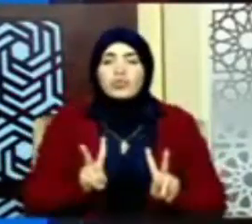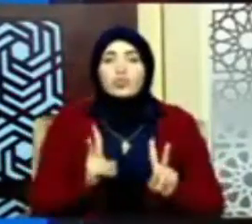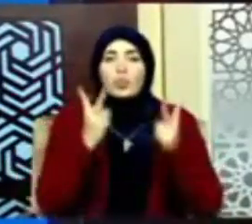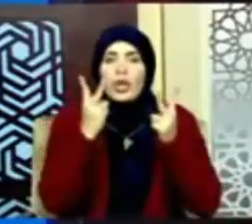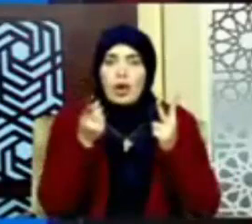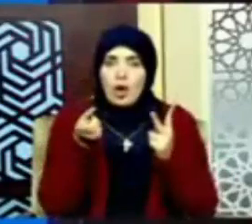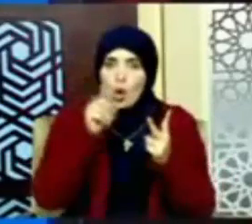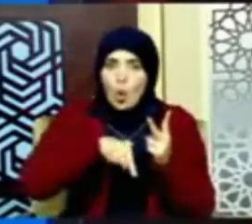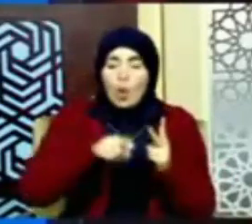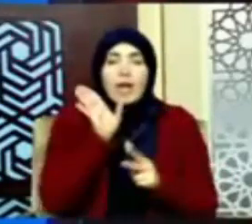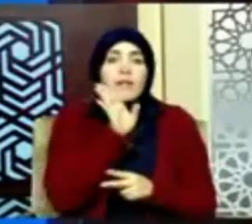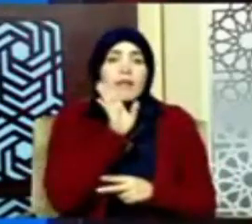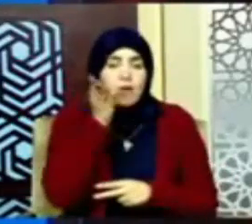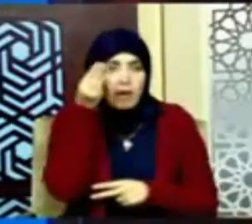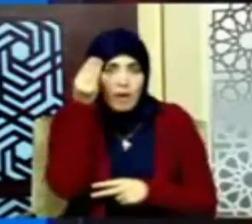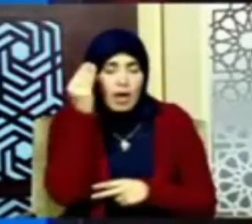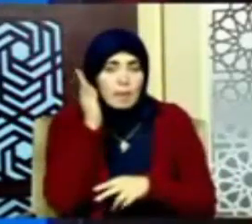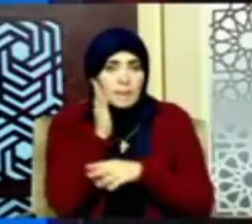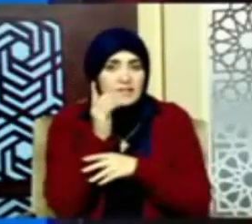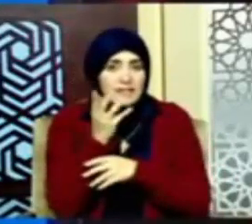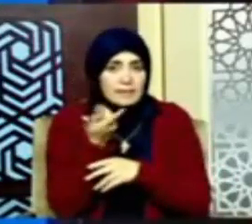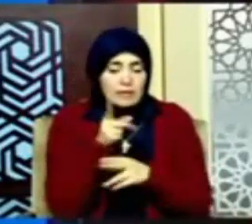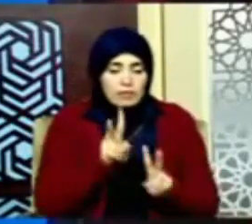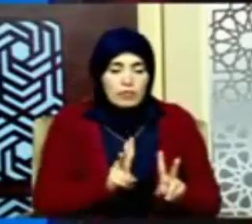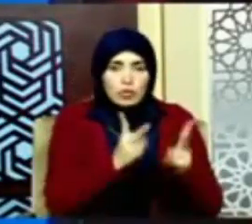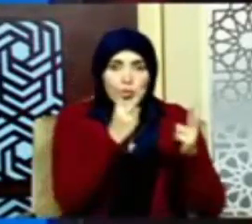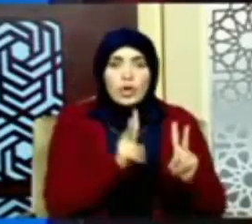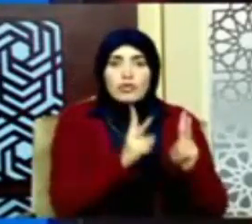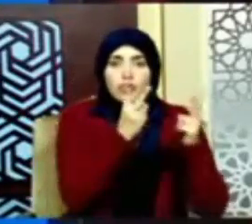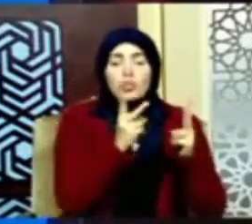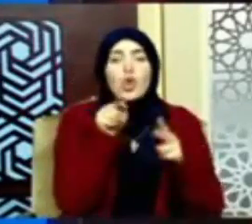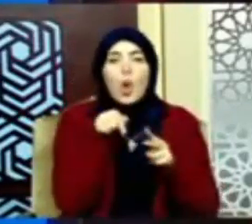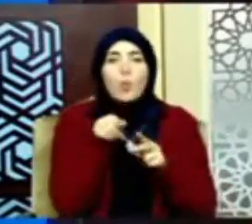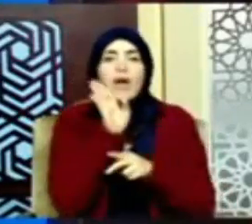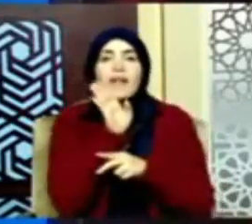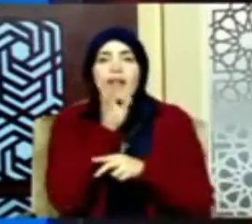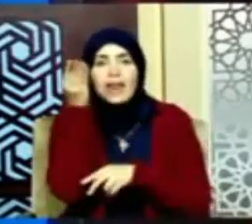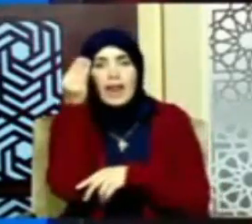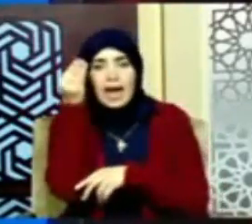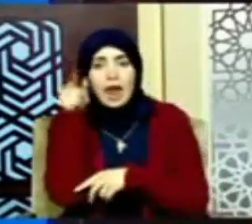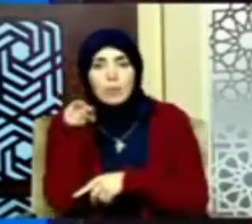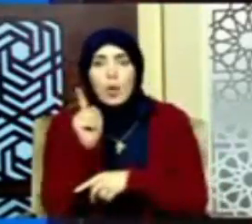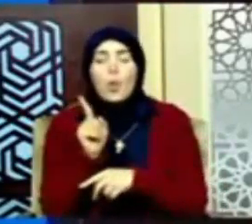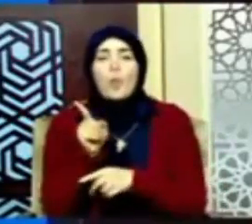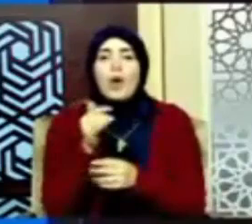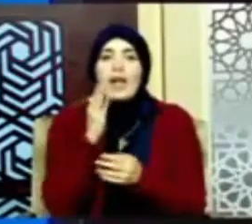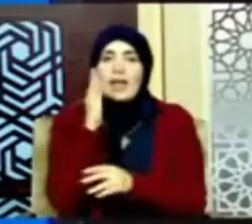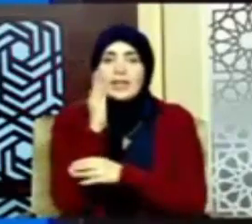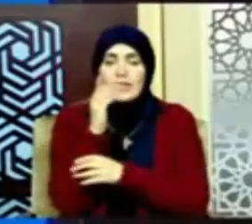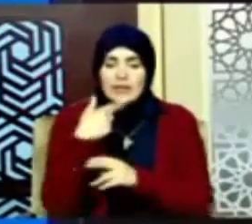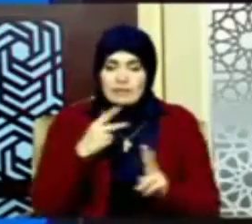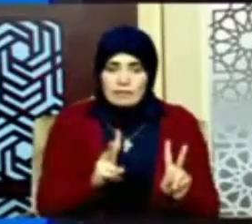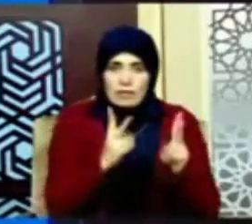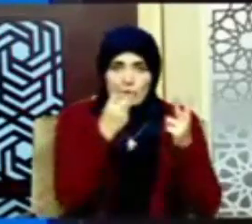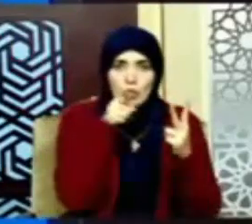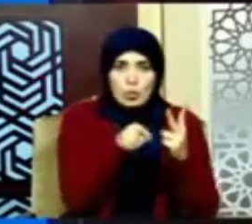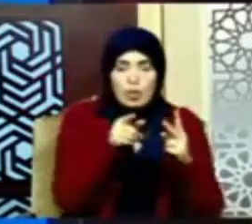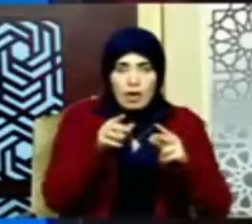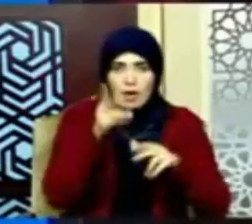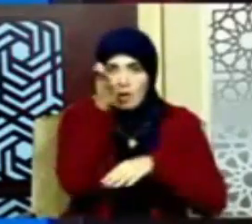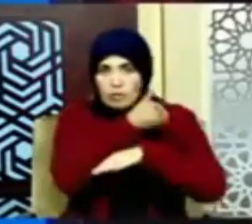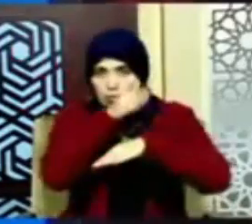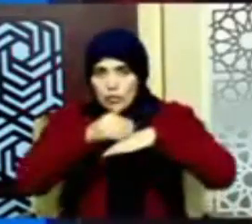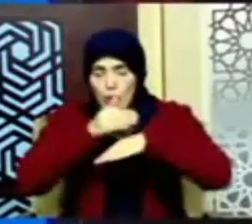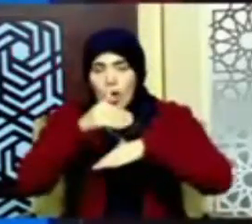الصناعات، بالعلم تستخرج الثروات التعدينية، حقول الغاز والنفط، بالعلم تخطط